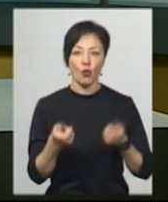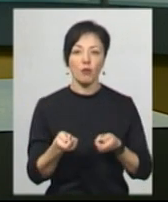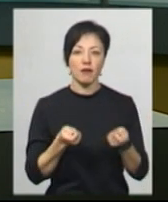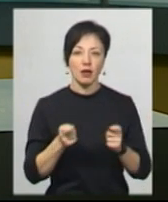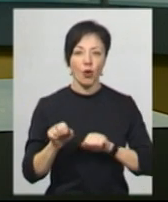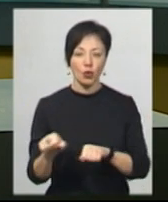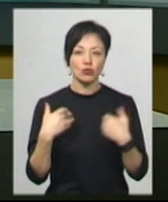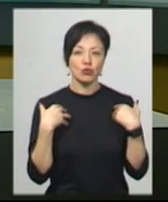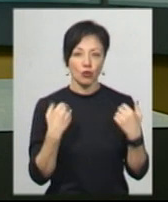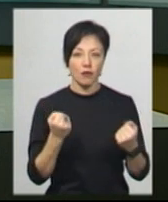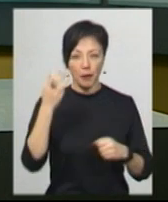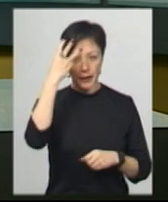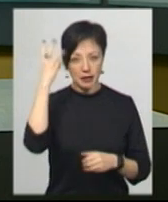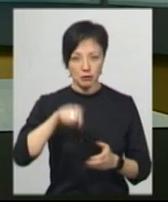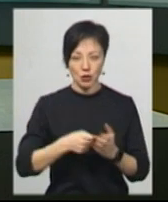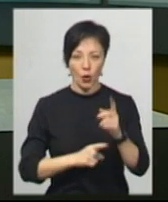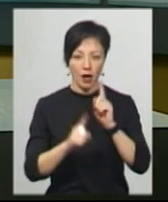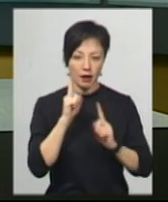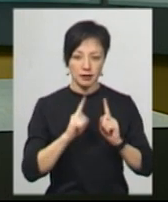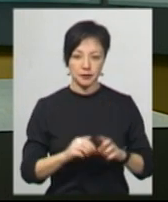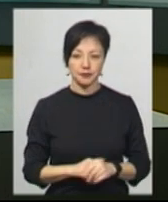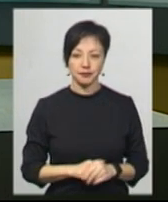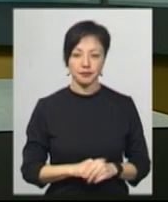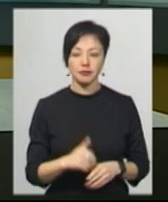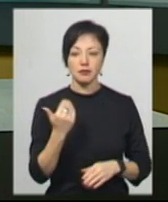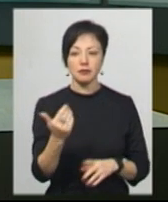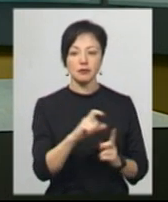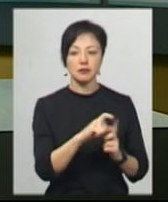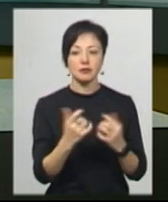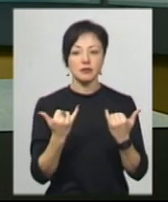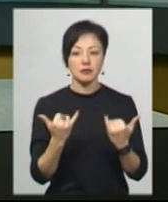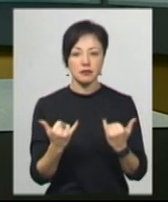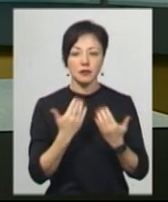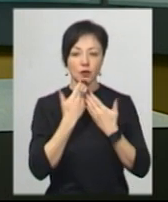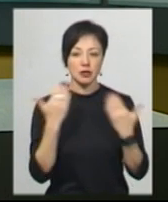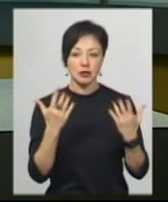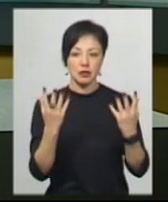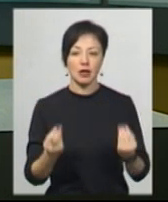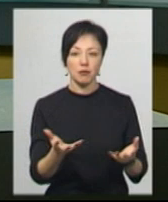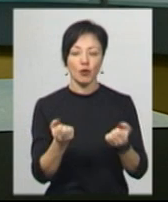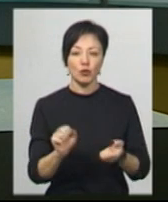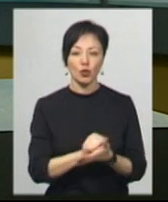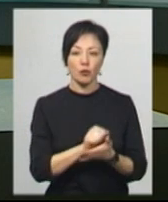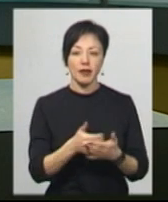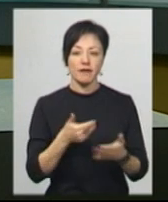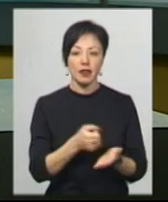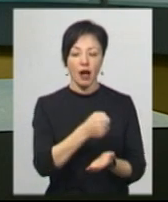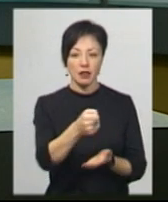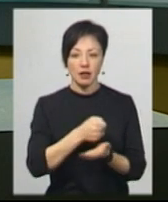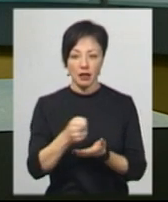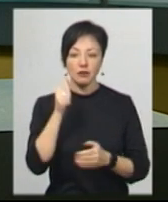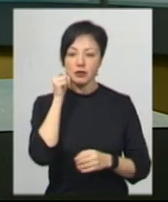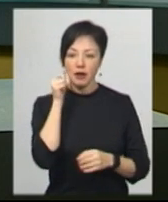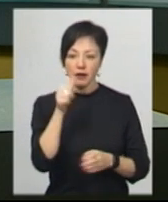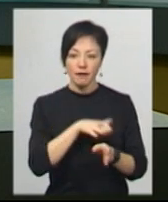управління охорони здоров'я Хмельницької міської ради Борис Ткач. За його словами, сьогодні останній день прийому документів від кандидатів, а уже